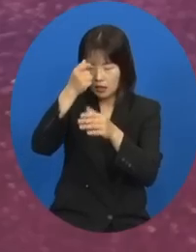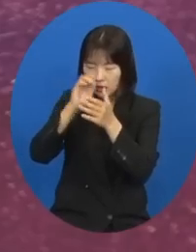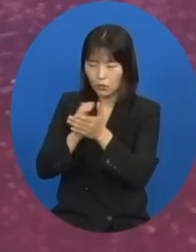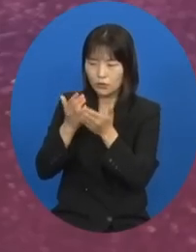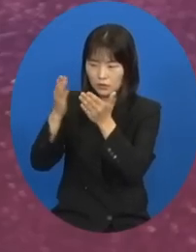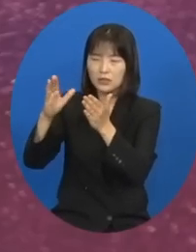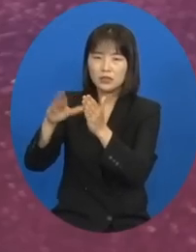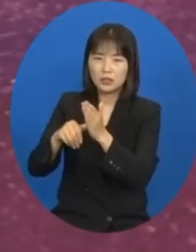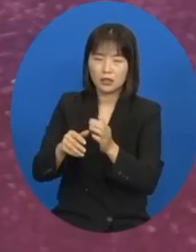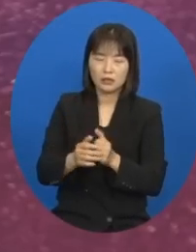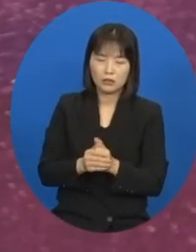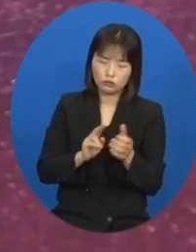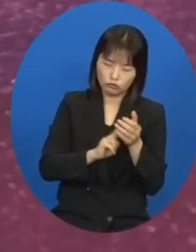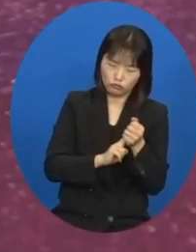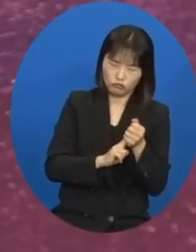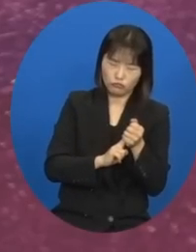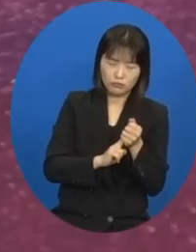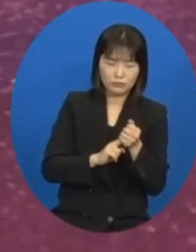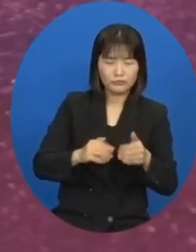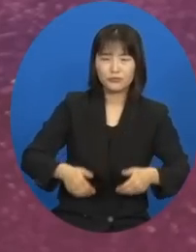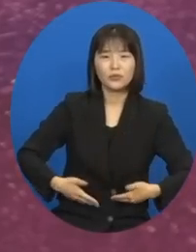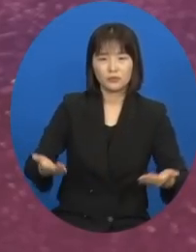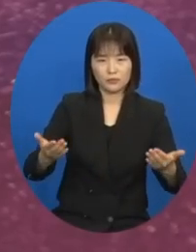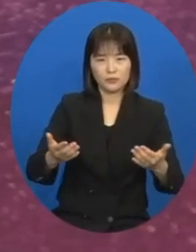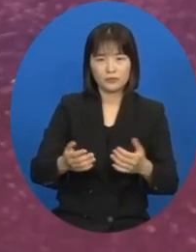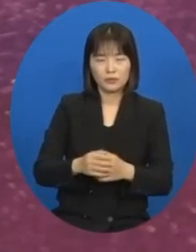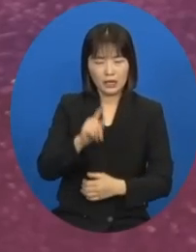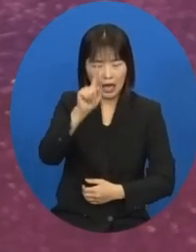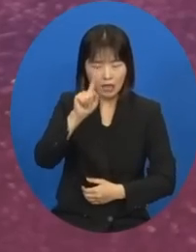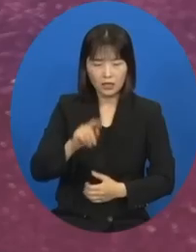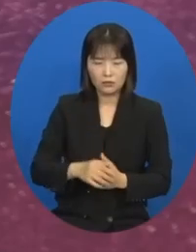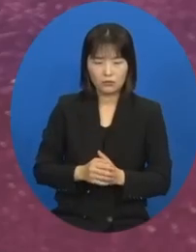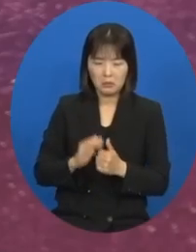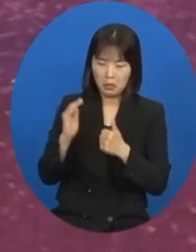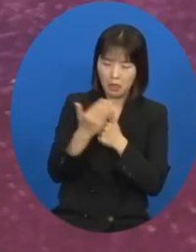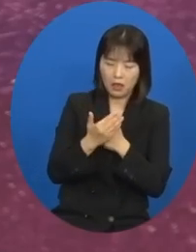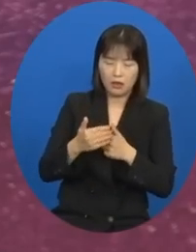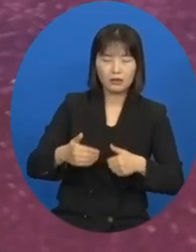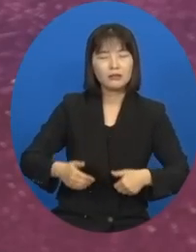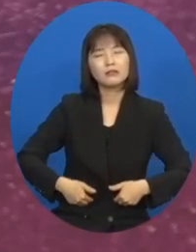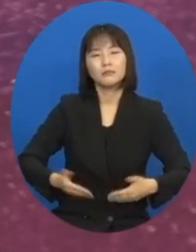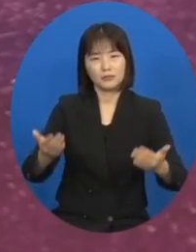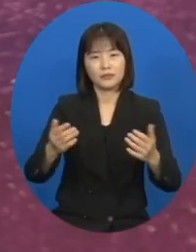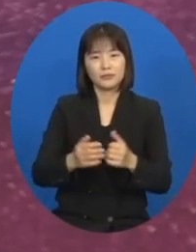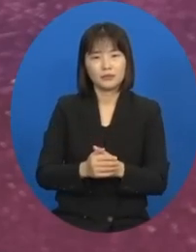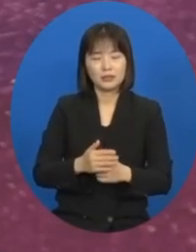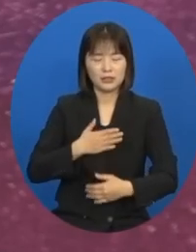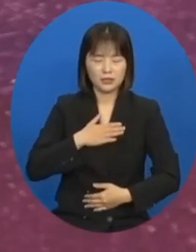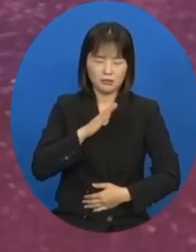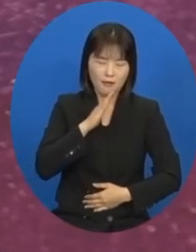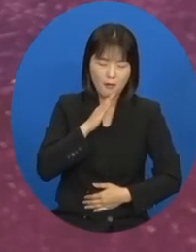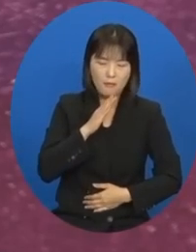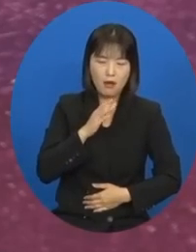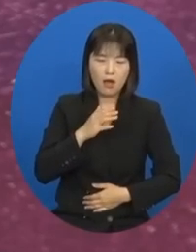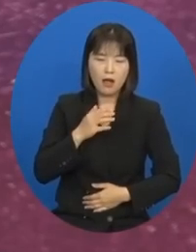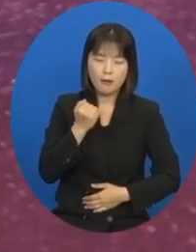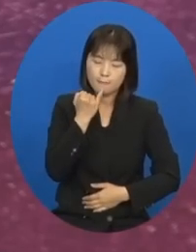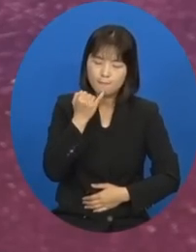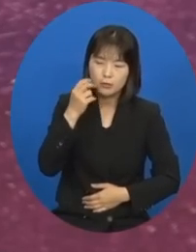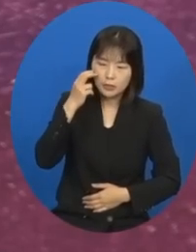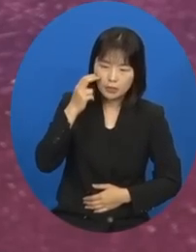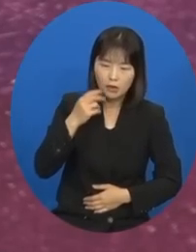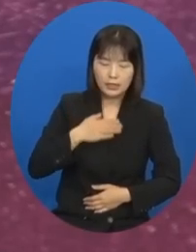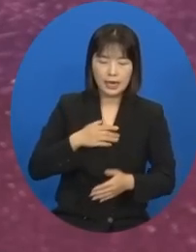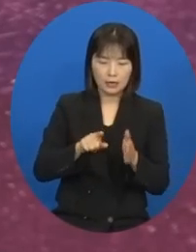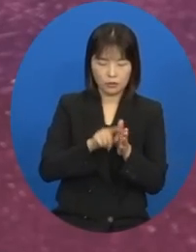때 속이실 필요가 없습니다 하나도 가릴 필요가 없어요 내가 정말 괜찮은 척 내가